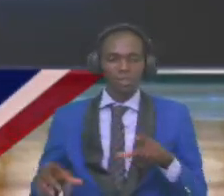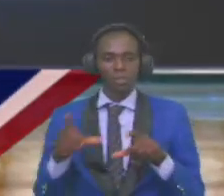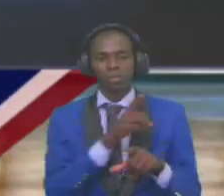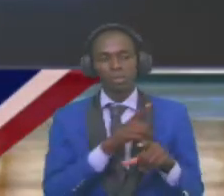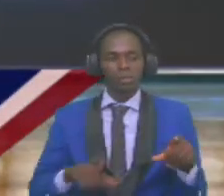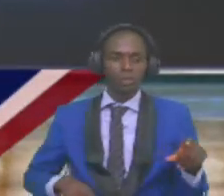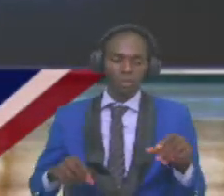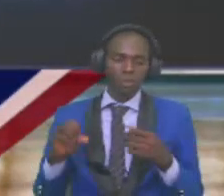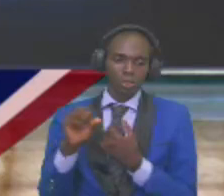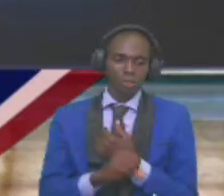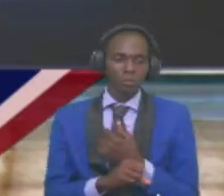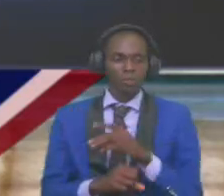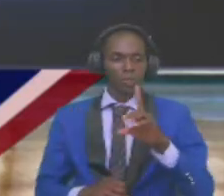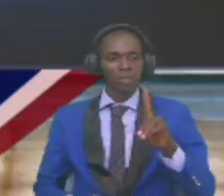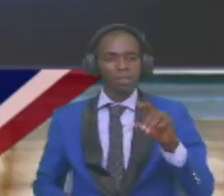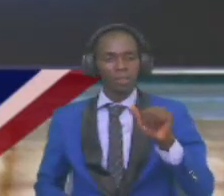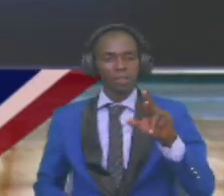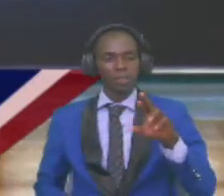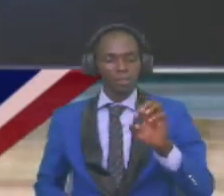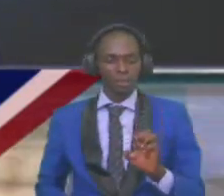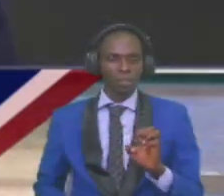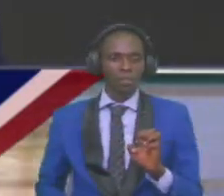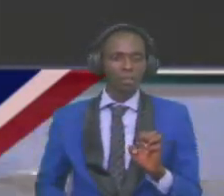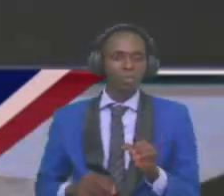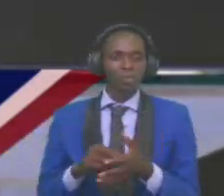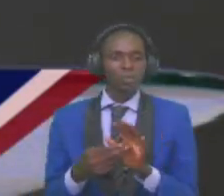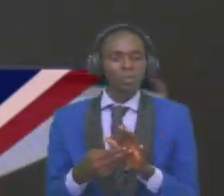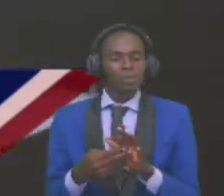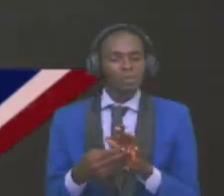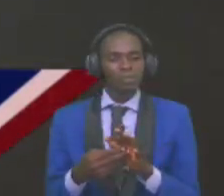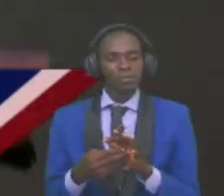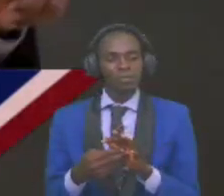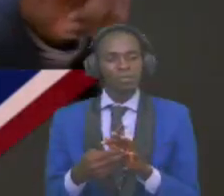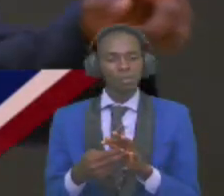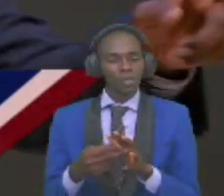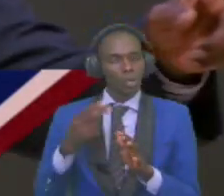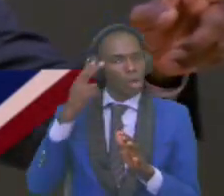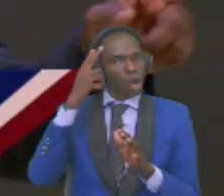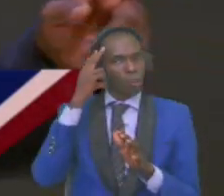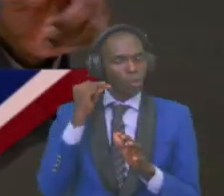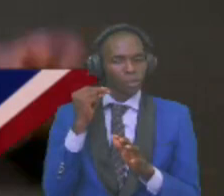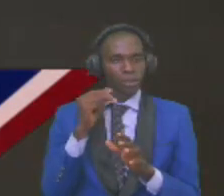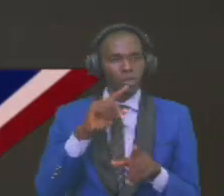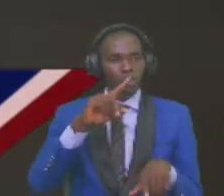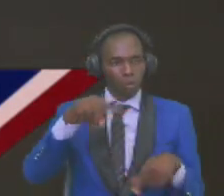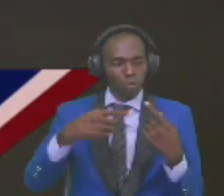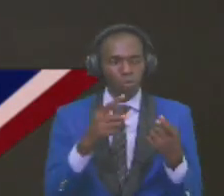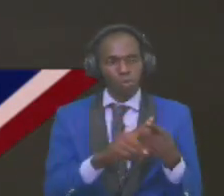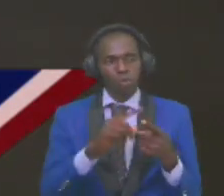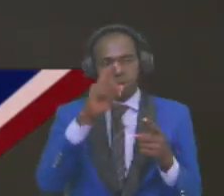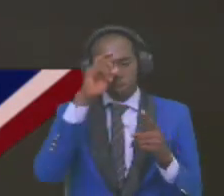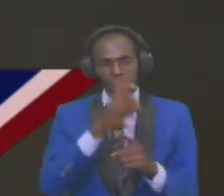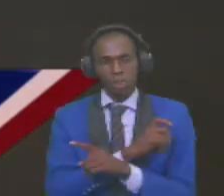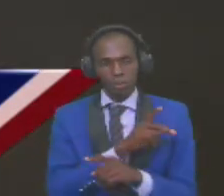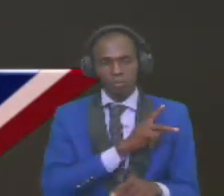seigneurie de crit oser oser tout sous la série de clés du web